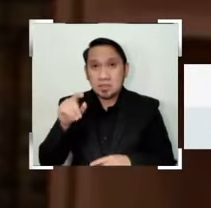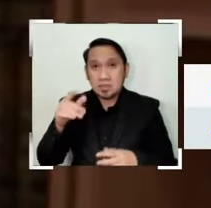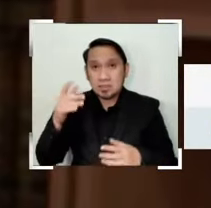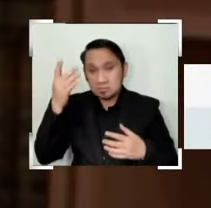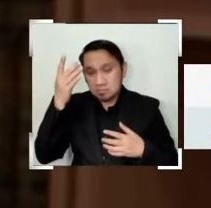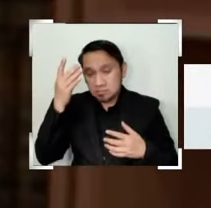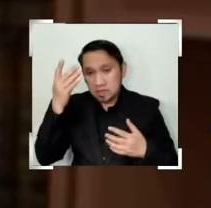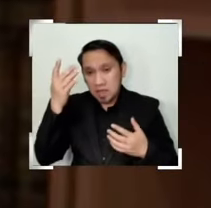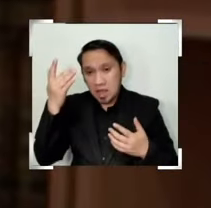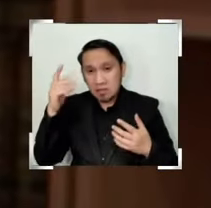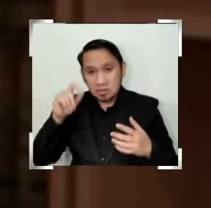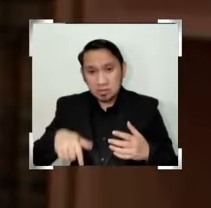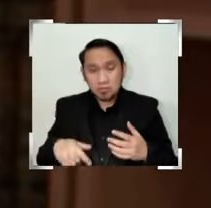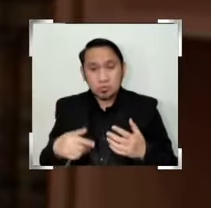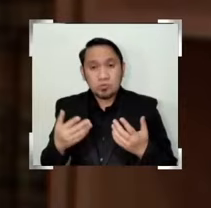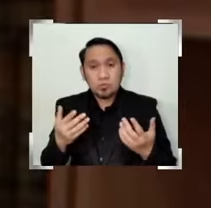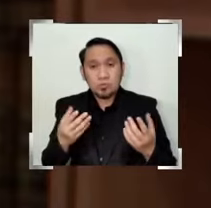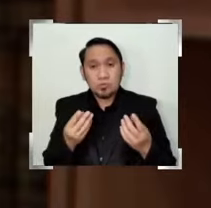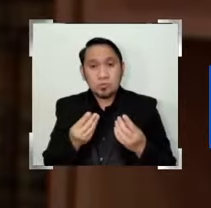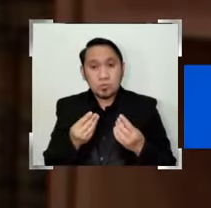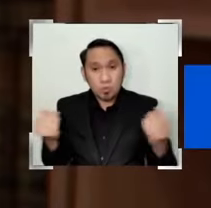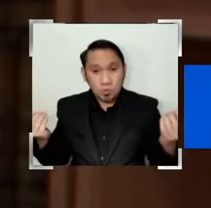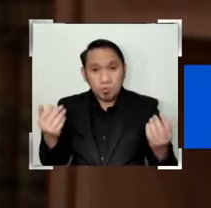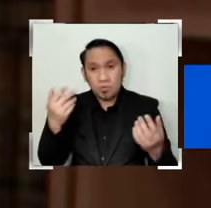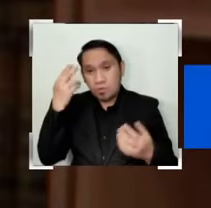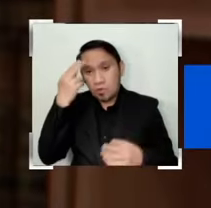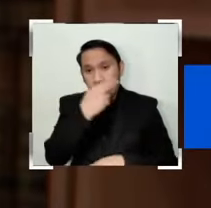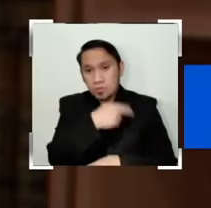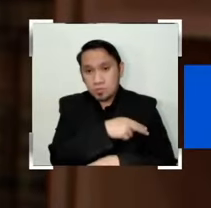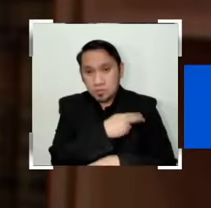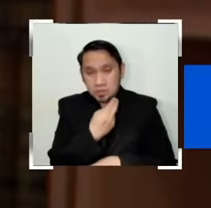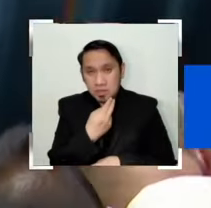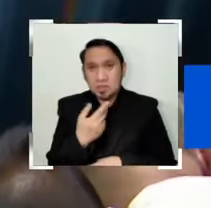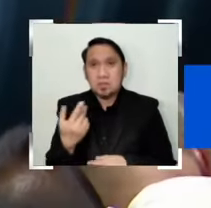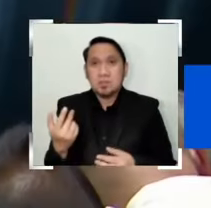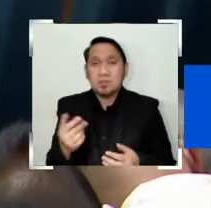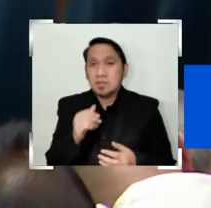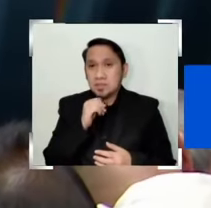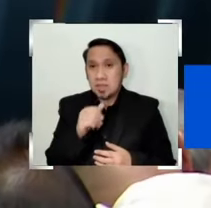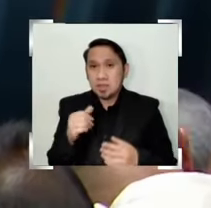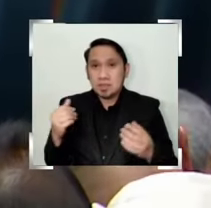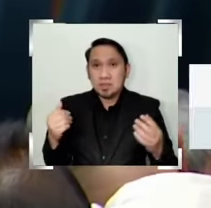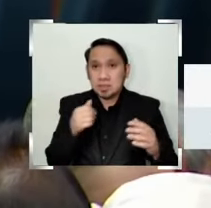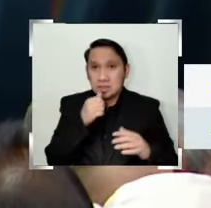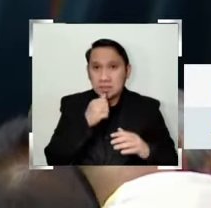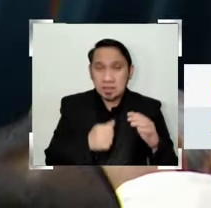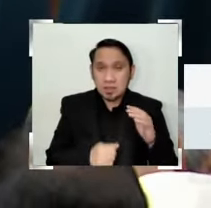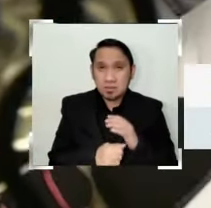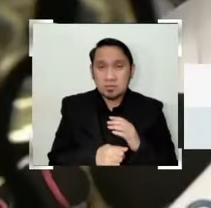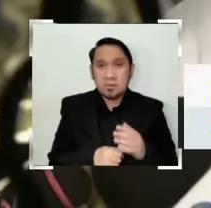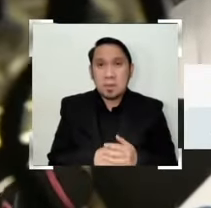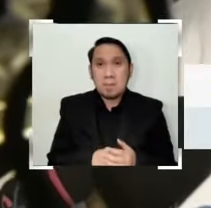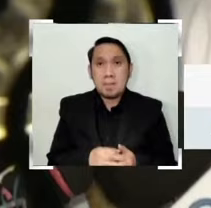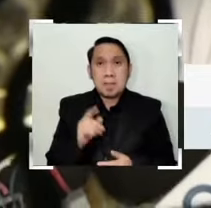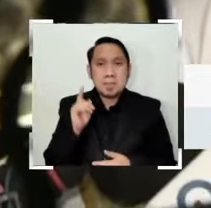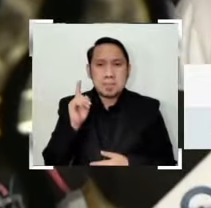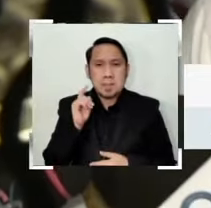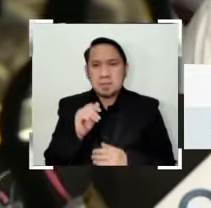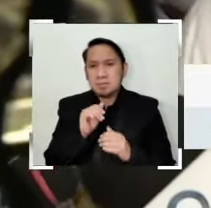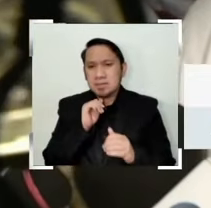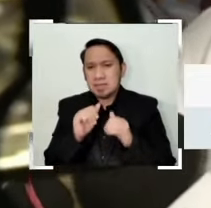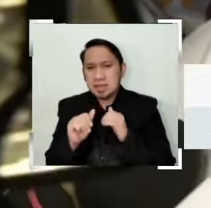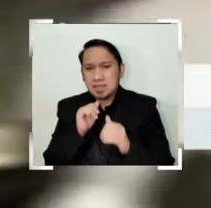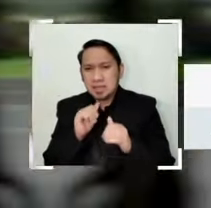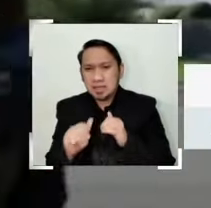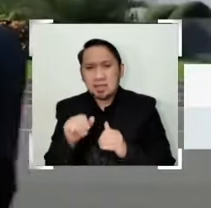He expressed his intention to face the charges, to face the accusations. Itinanggi rin daw ni Tevez na may kinalaman siya sa